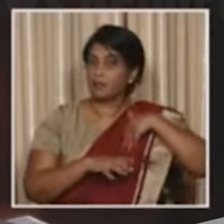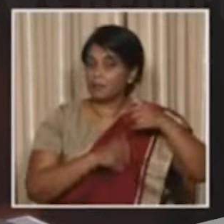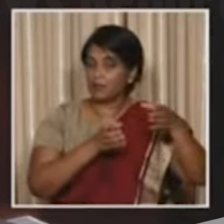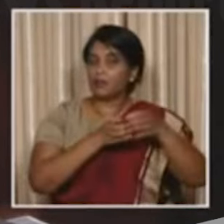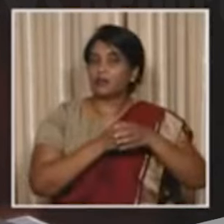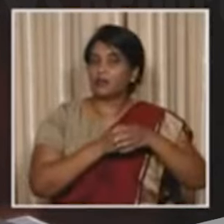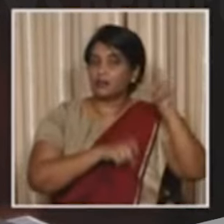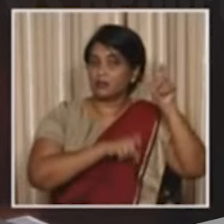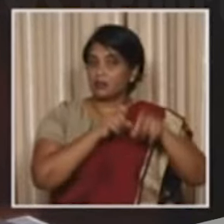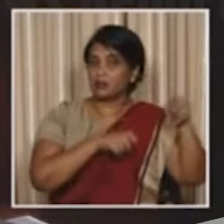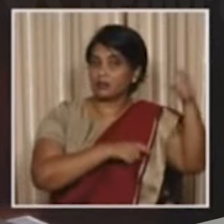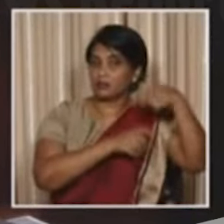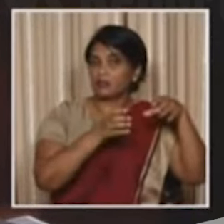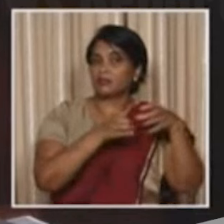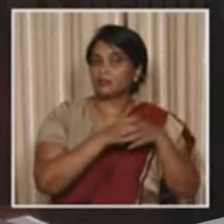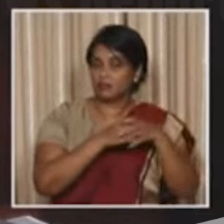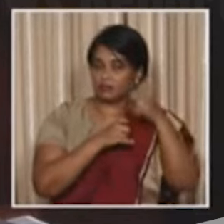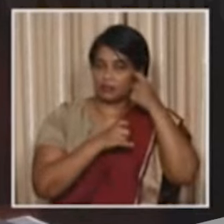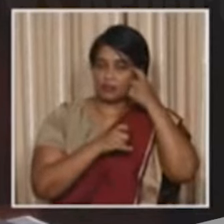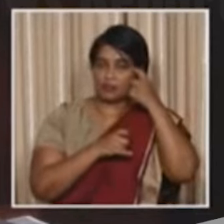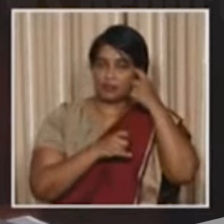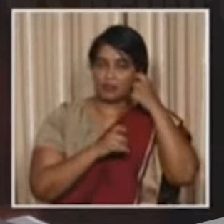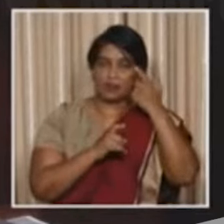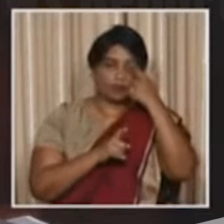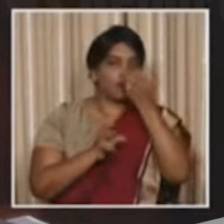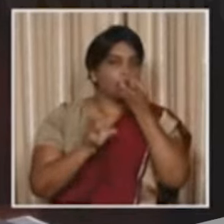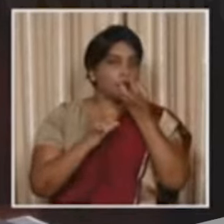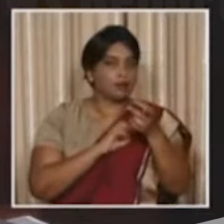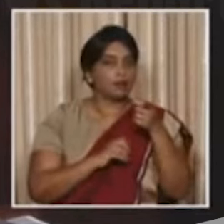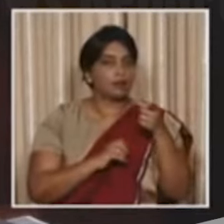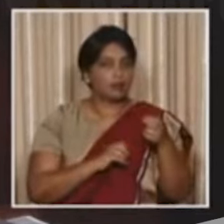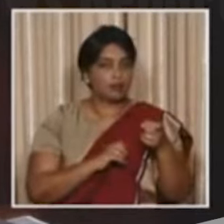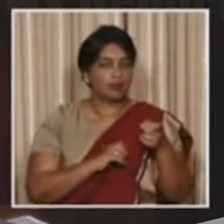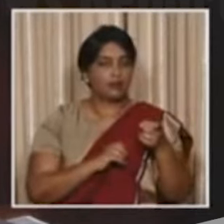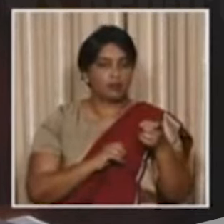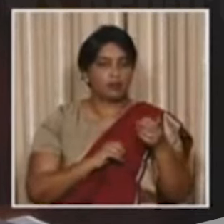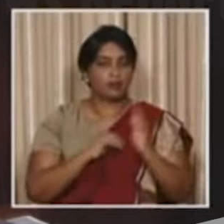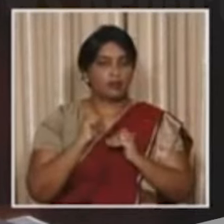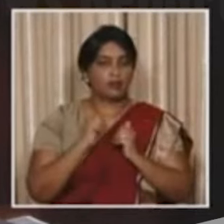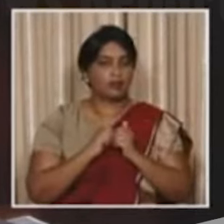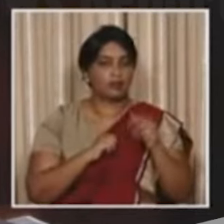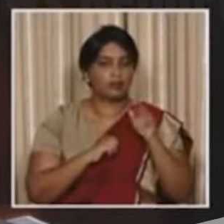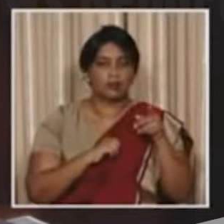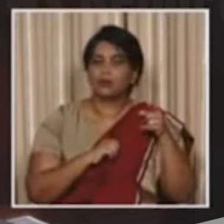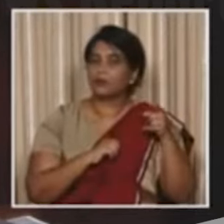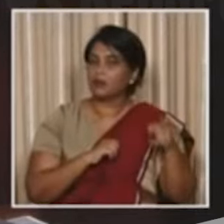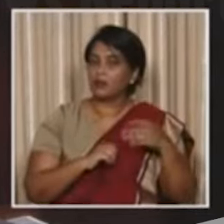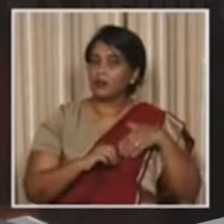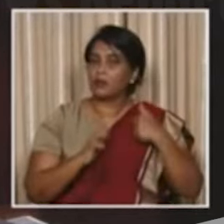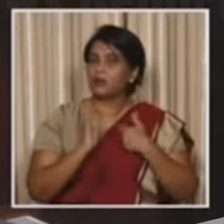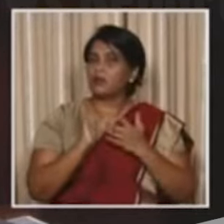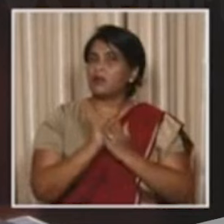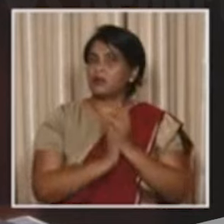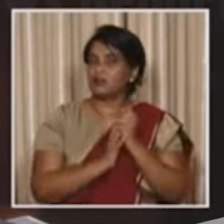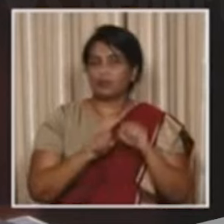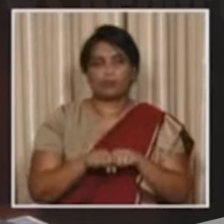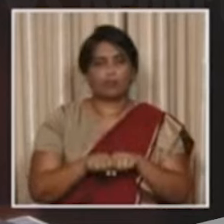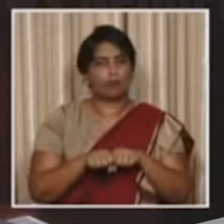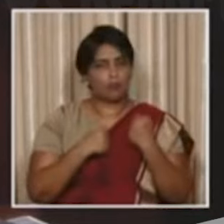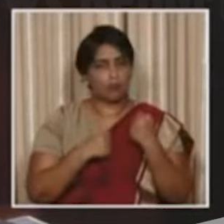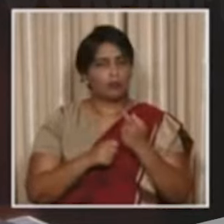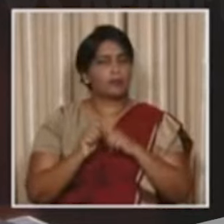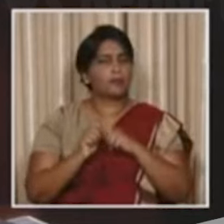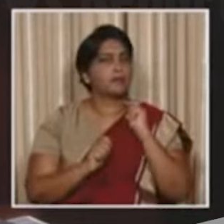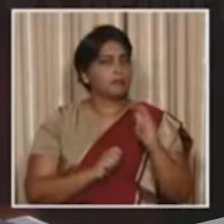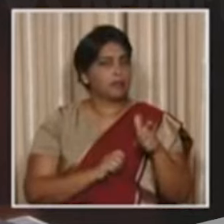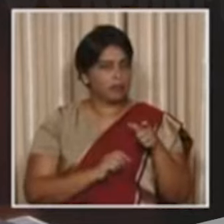අර නිලධාරීන් කණ්ඩායමකට පාස්කු ප්‍රහාරයේ ඒ සිදුවුණු ක්‍රියාදාමය තුළ මූලික අයිතිවාසිකම් උල්ලංඝනයට වන්දි